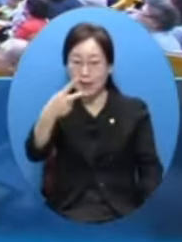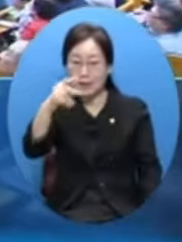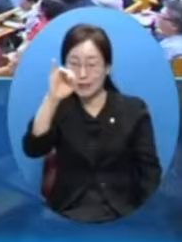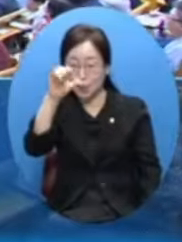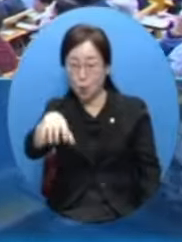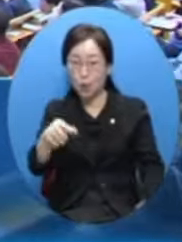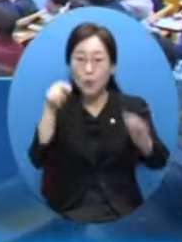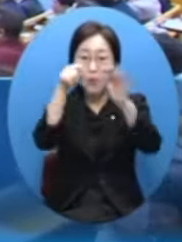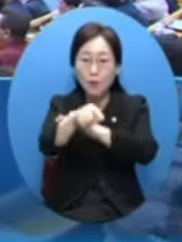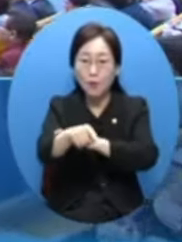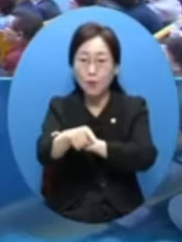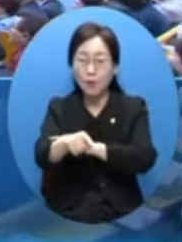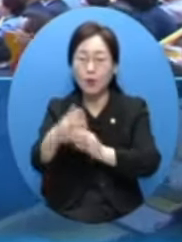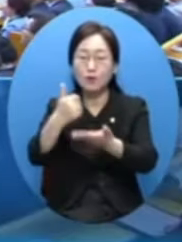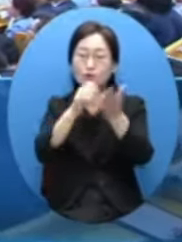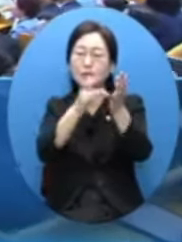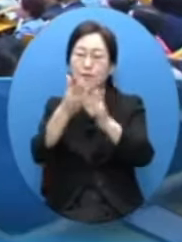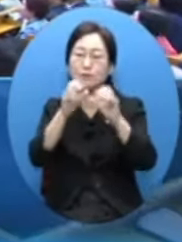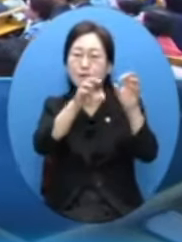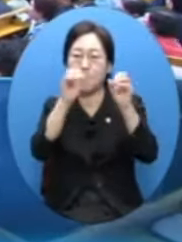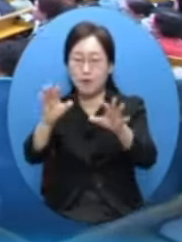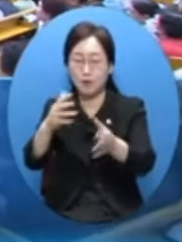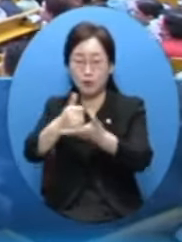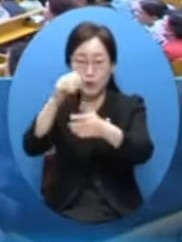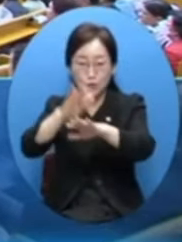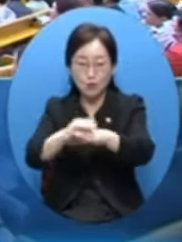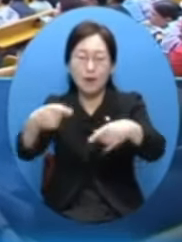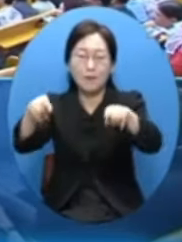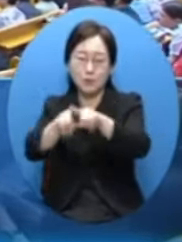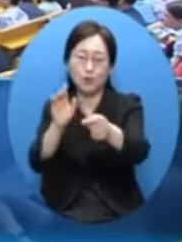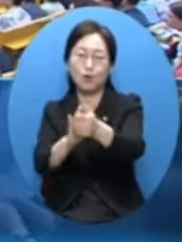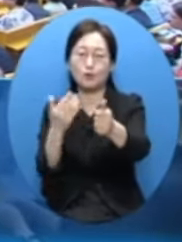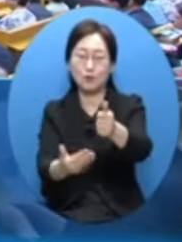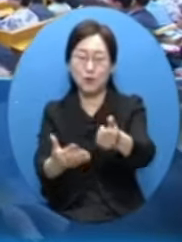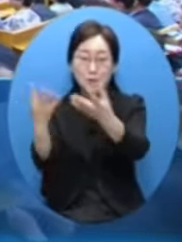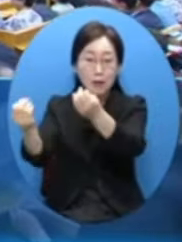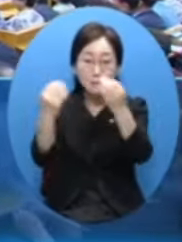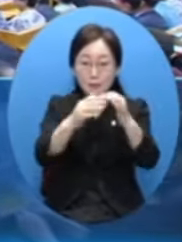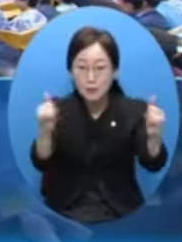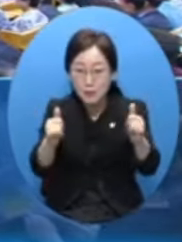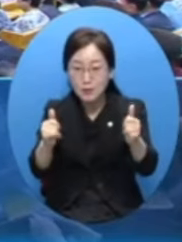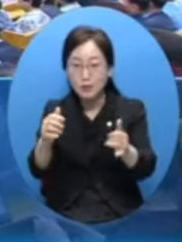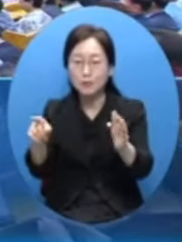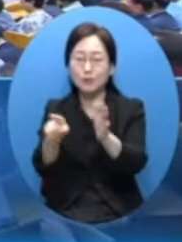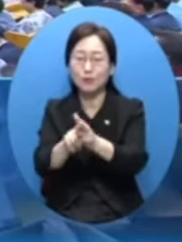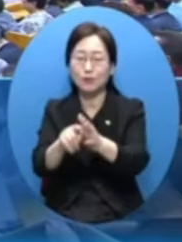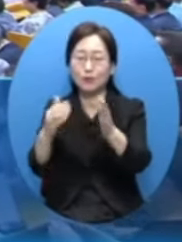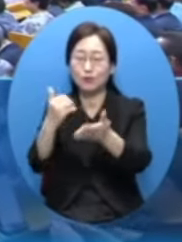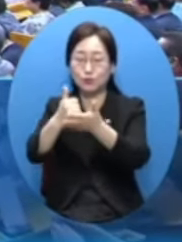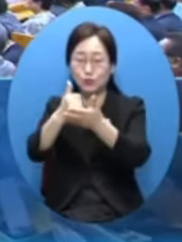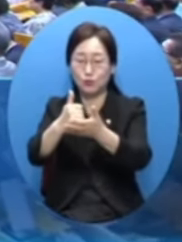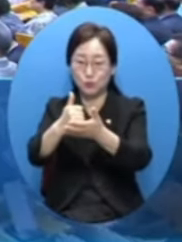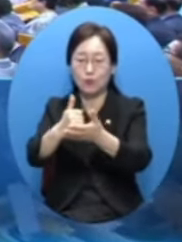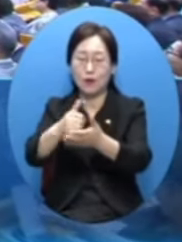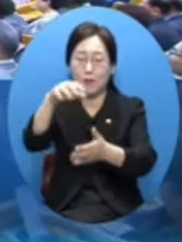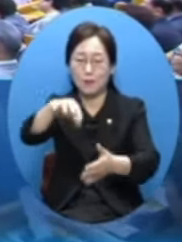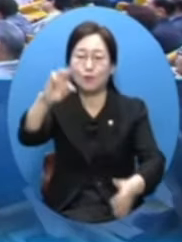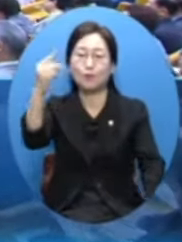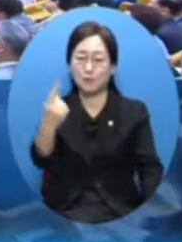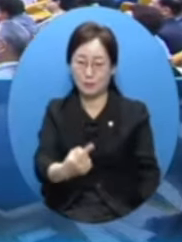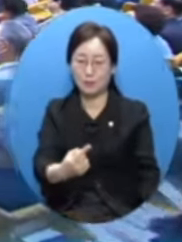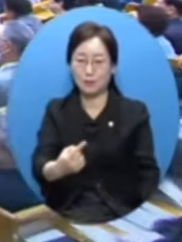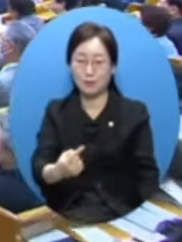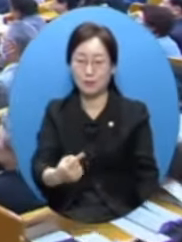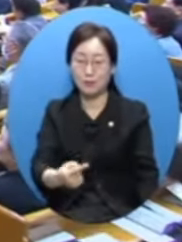전파하니 주의 손이 그들과 함께 하심에 수많은 사람들이 믿고 주께 돌아오더라.